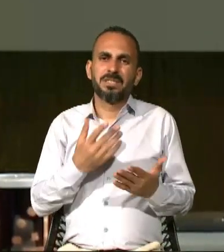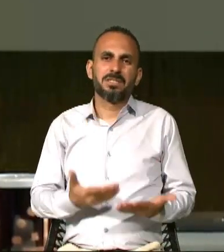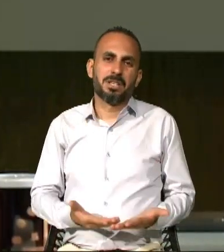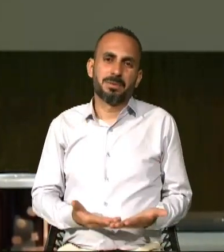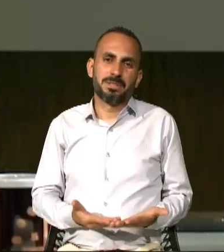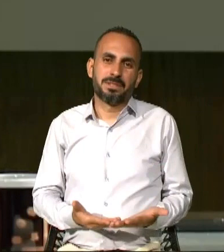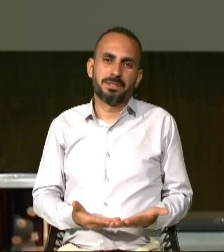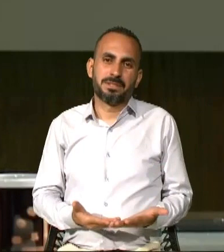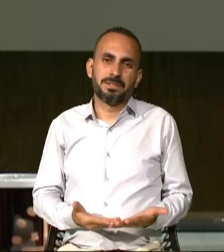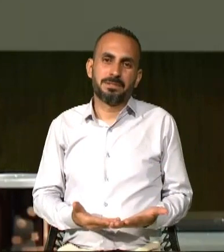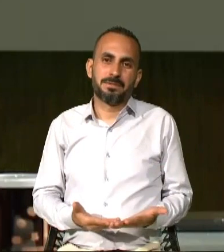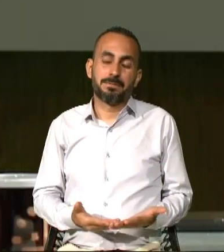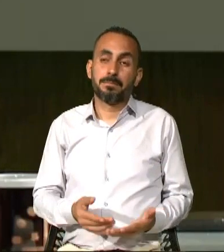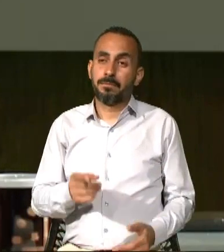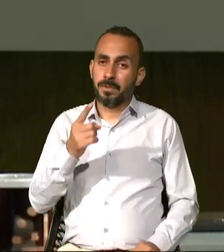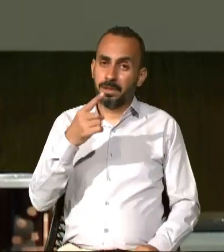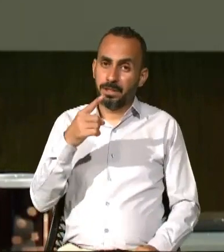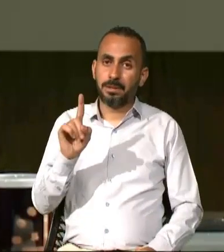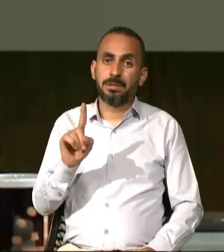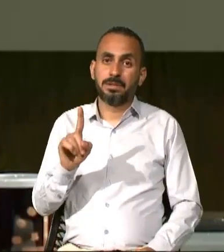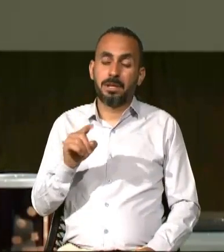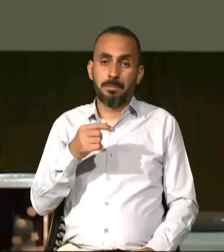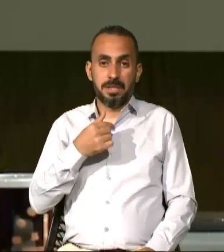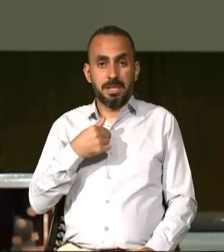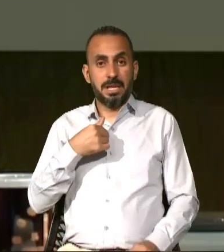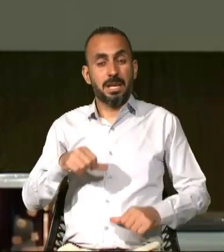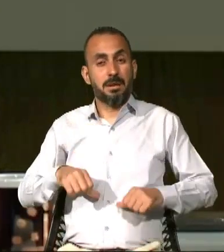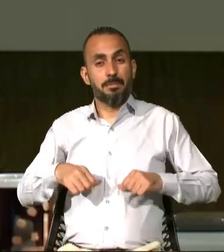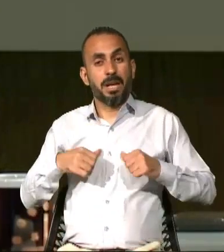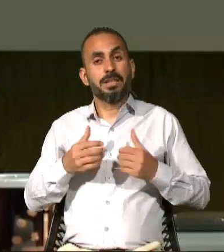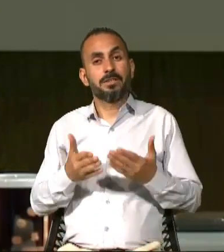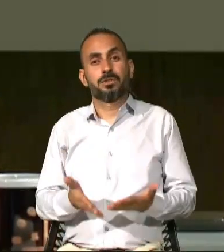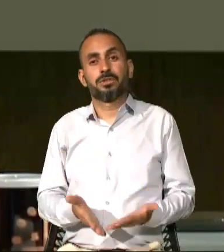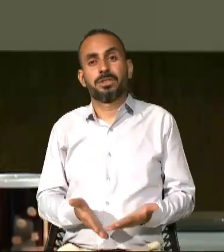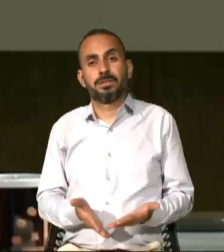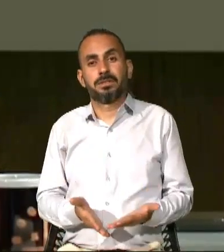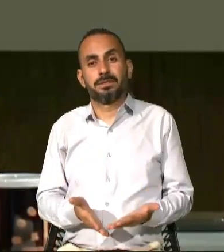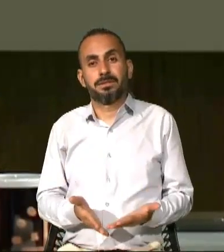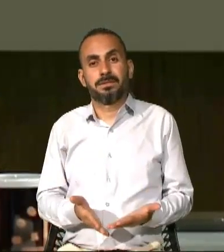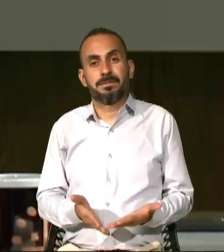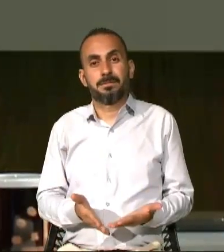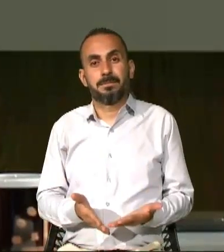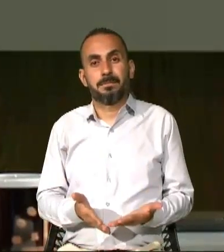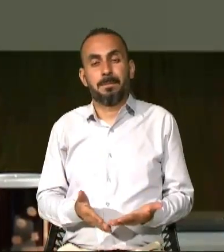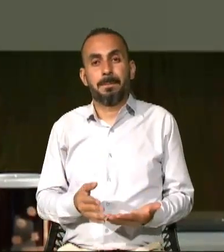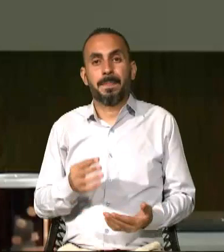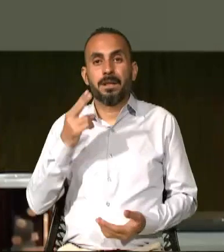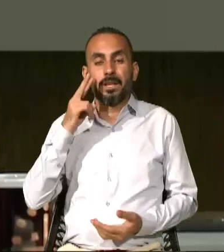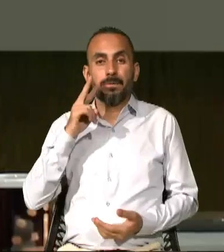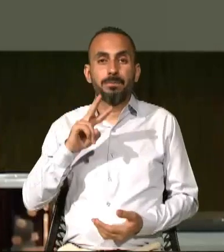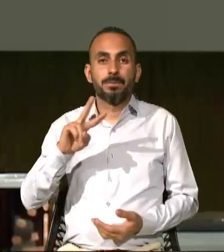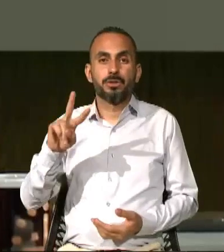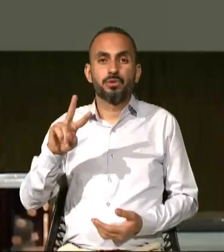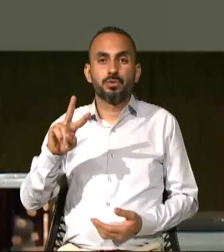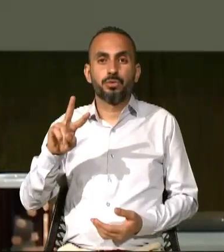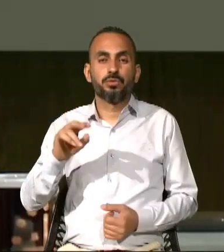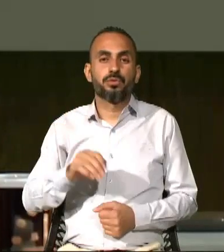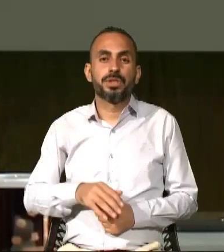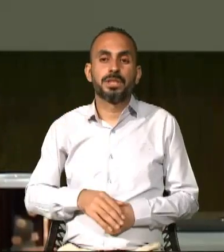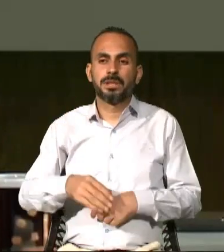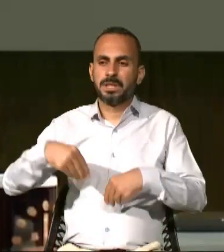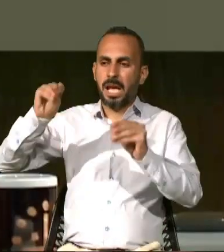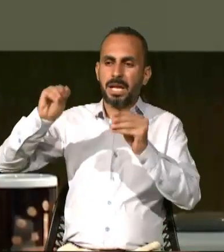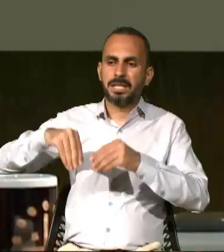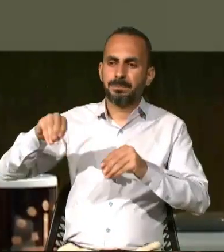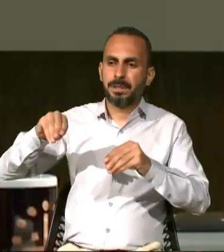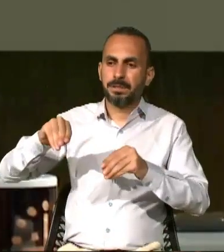انا بعيشه. يعني انت بتعيشه ده اللي انا بعيشه. الجو الجو الجو الجو لما تشوف في اسبانيا مش عارف ايه ايطاليا مش عارف